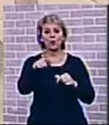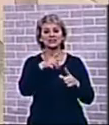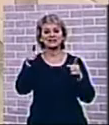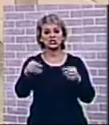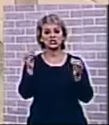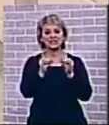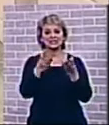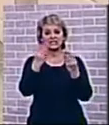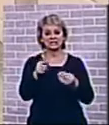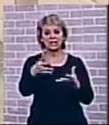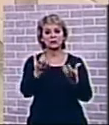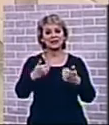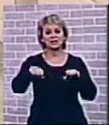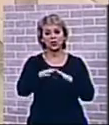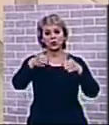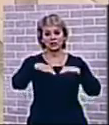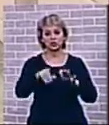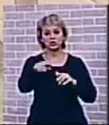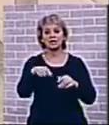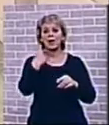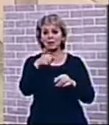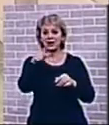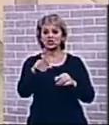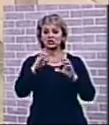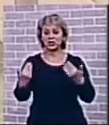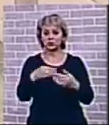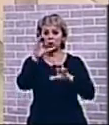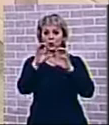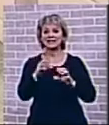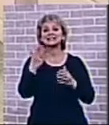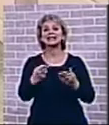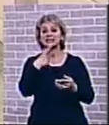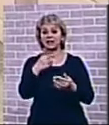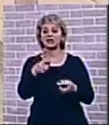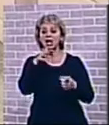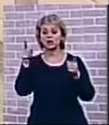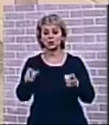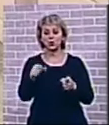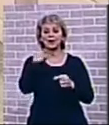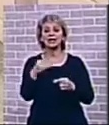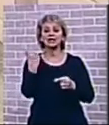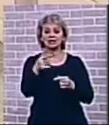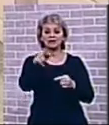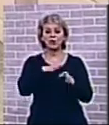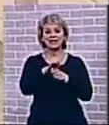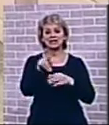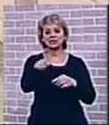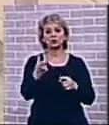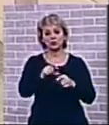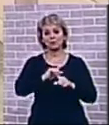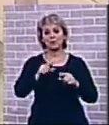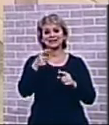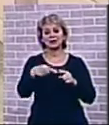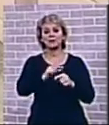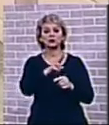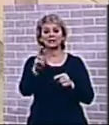течение 10 дней принять такое решение, как по жилищному кодексу, если говорить о сроках, и его реализовать очень быстро,